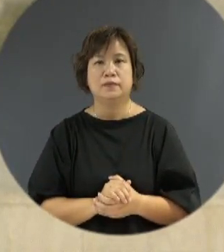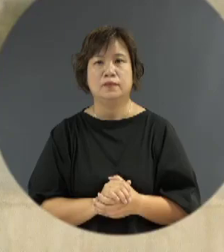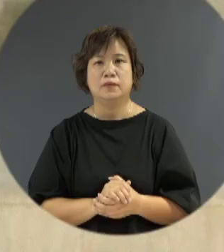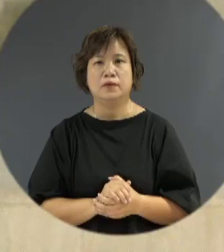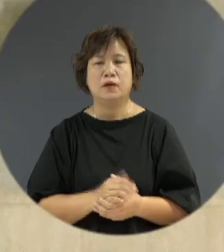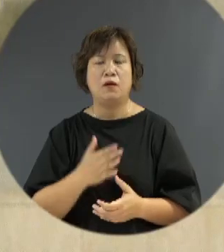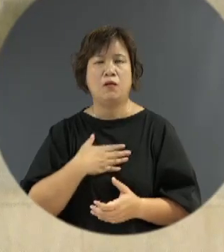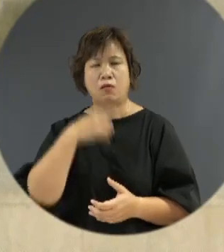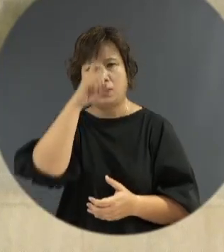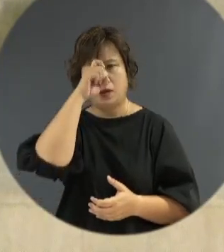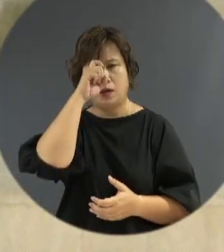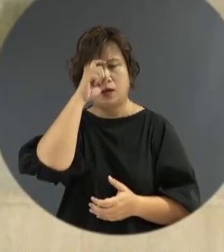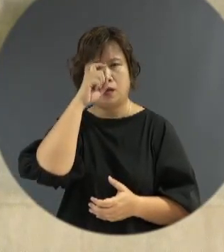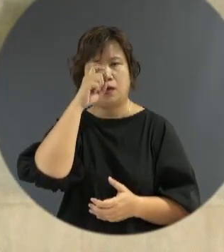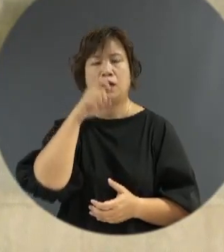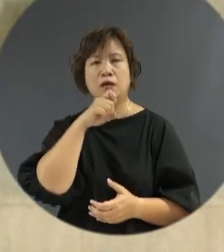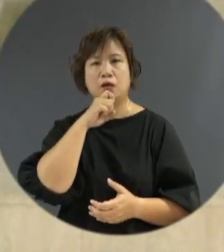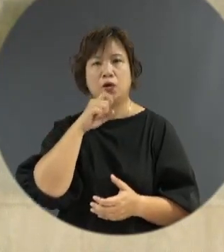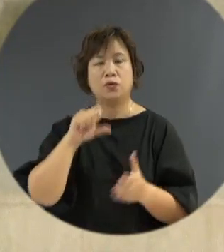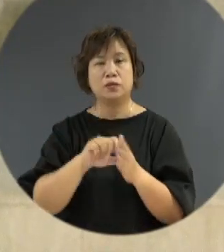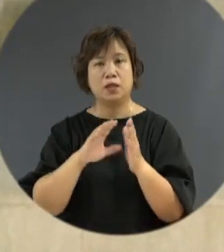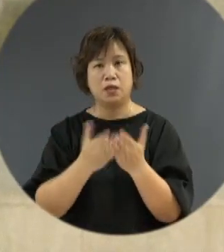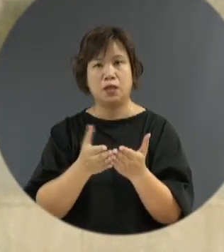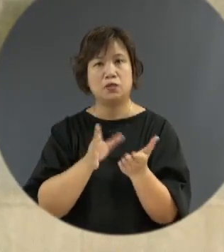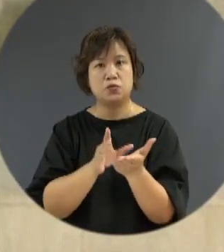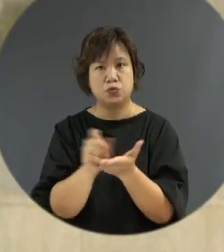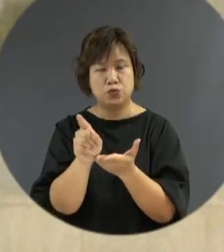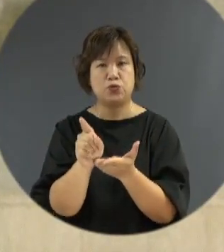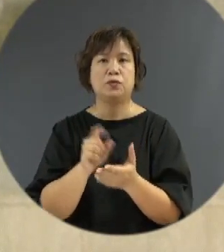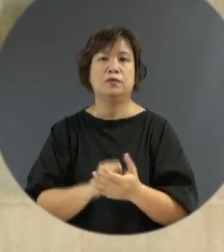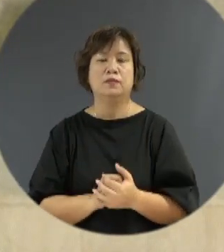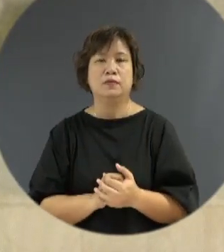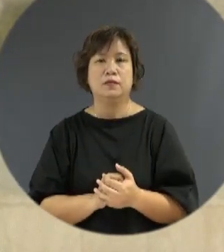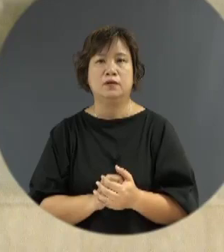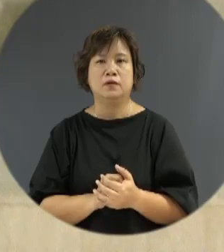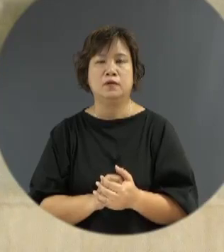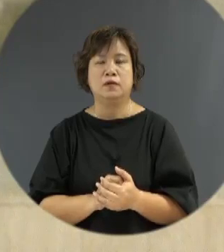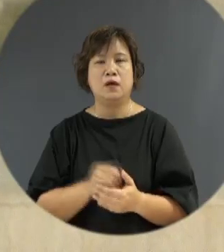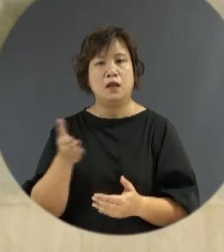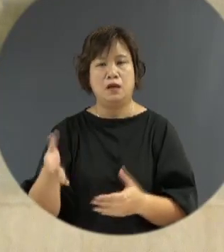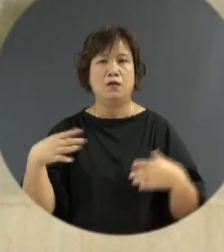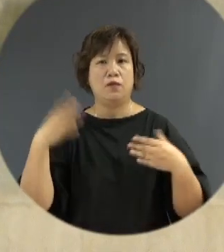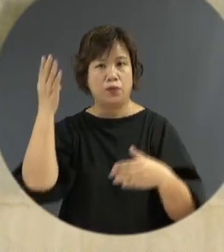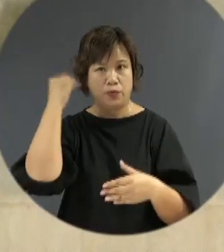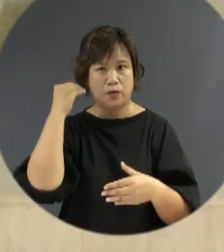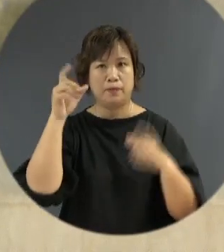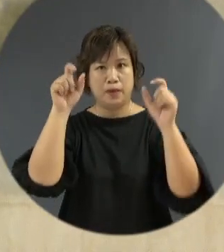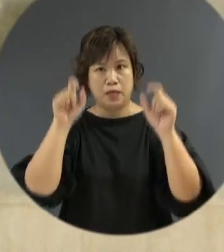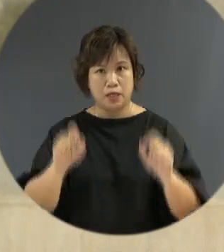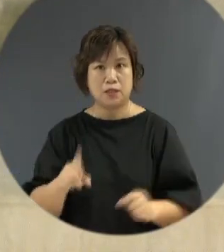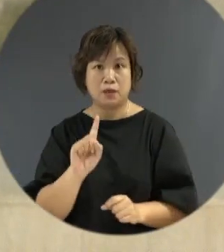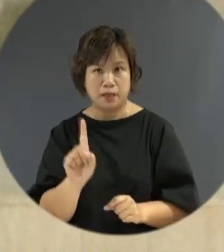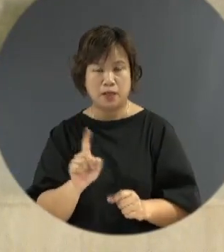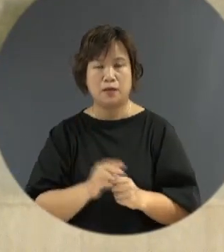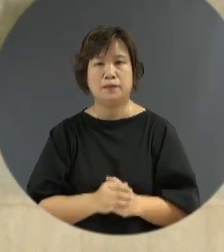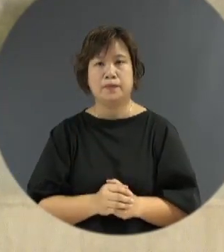使我想起一位圣经神学家对这篇福音的演绎。他